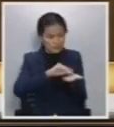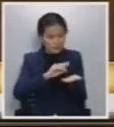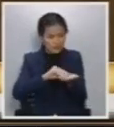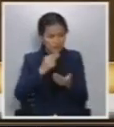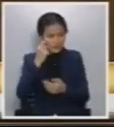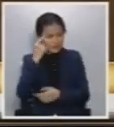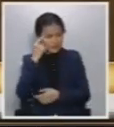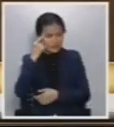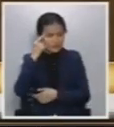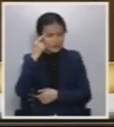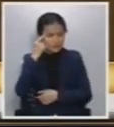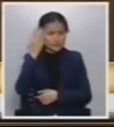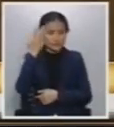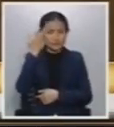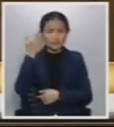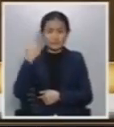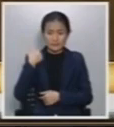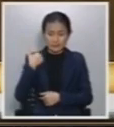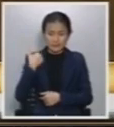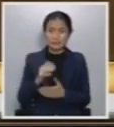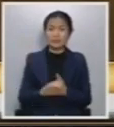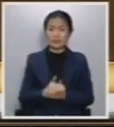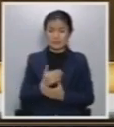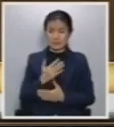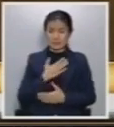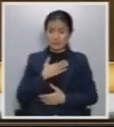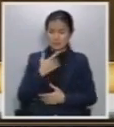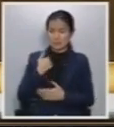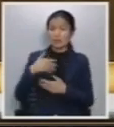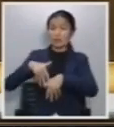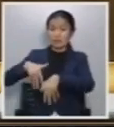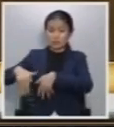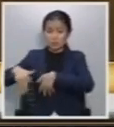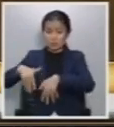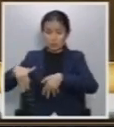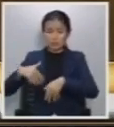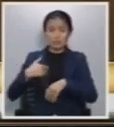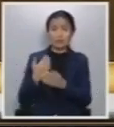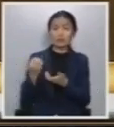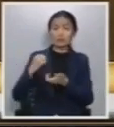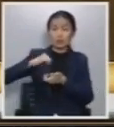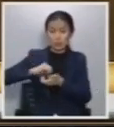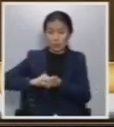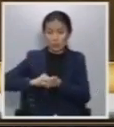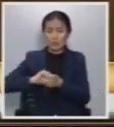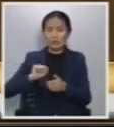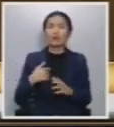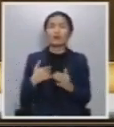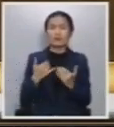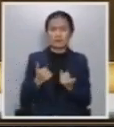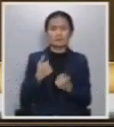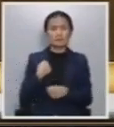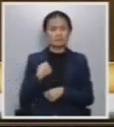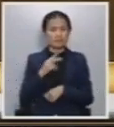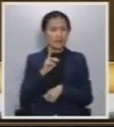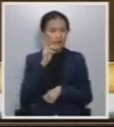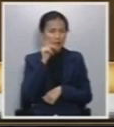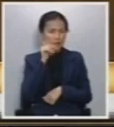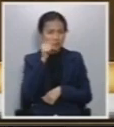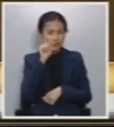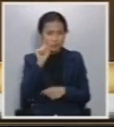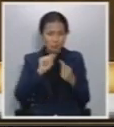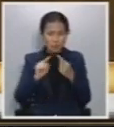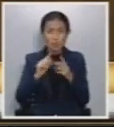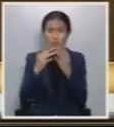ครับที่การเคหะมีกับชุมชนก็ตามหรือใครก็ตามแล้วก็เป็นโอกาสดีครับที่ว่าจะครบปีใหม่ก็จะไปดู